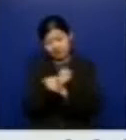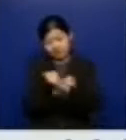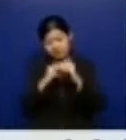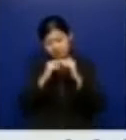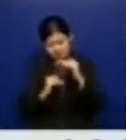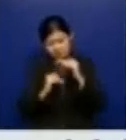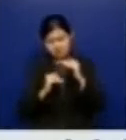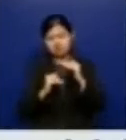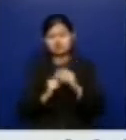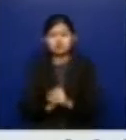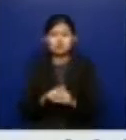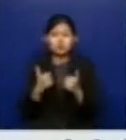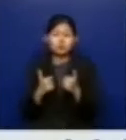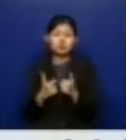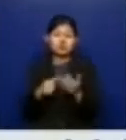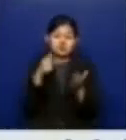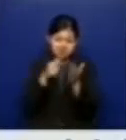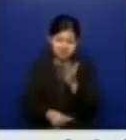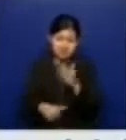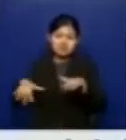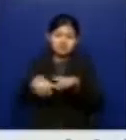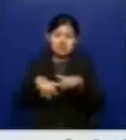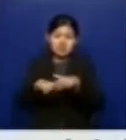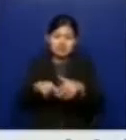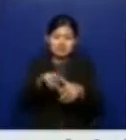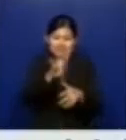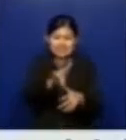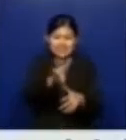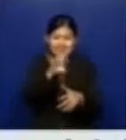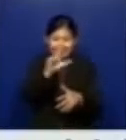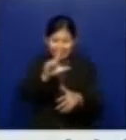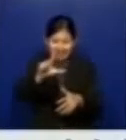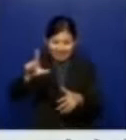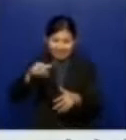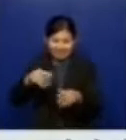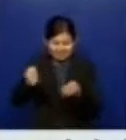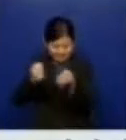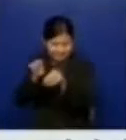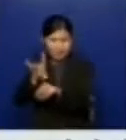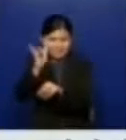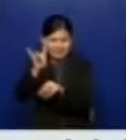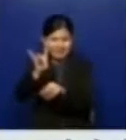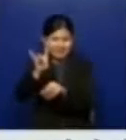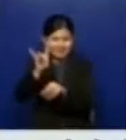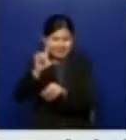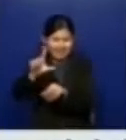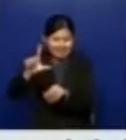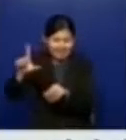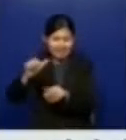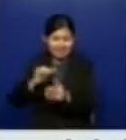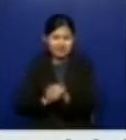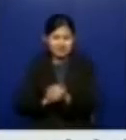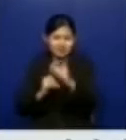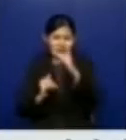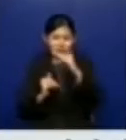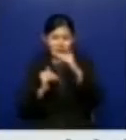วันนี้หนี้สาธารณะเราก็ปาเข้าไป7ล้านล้านจะก้าวสู่8ล้านล้านบาทชนเ